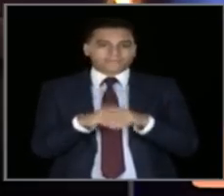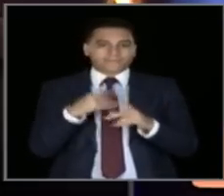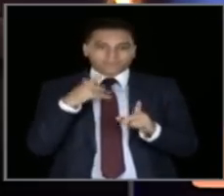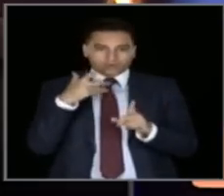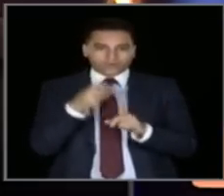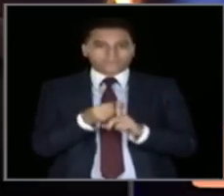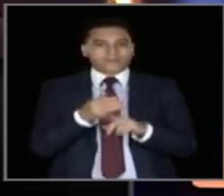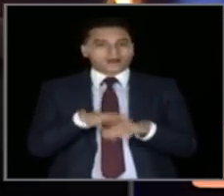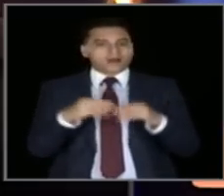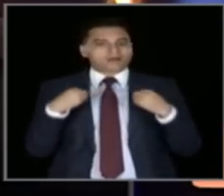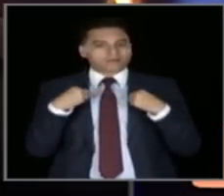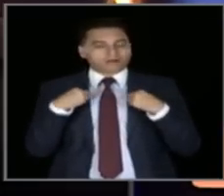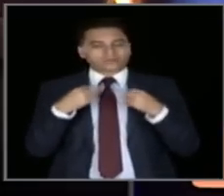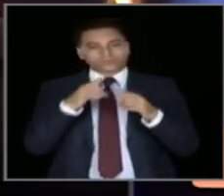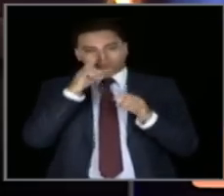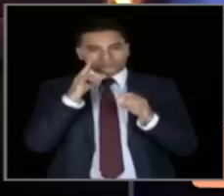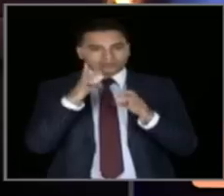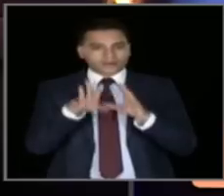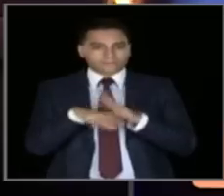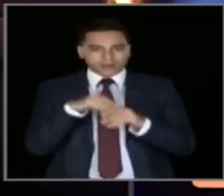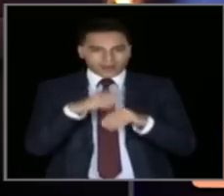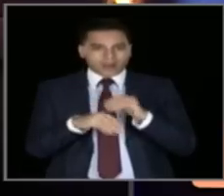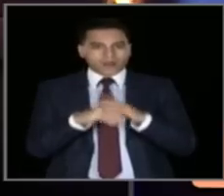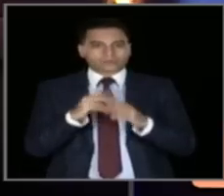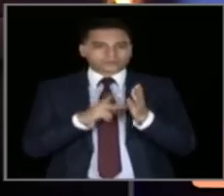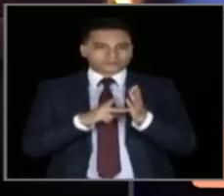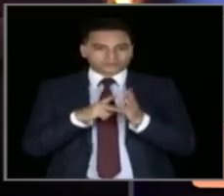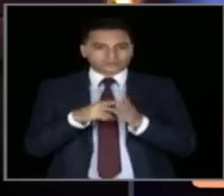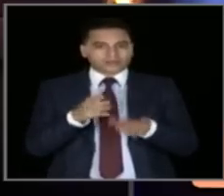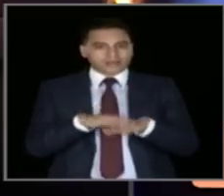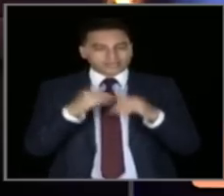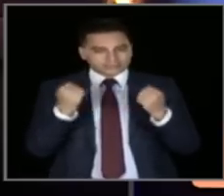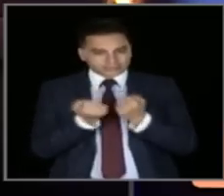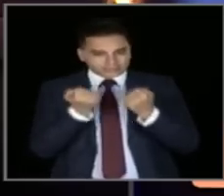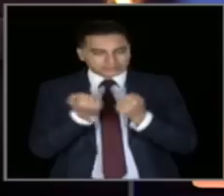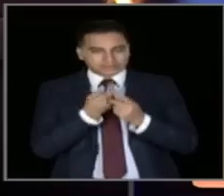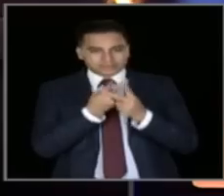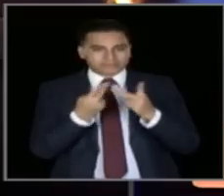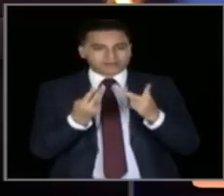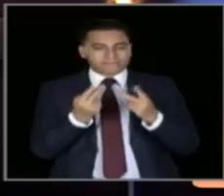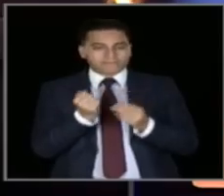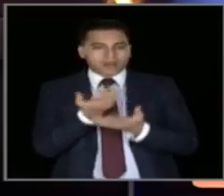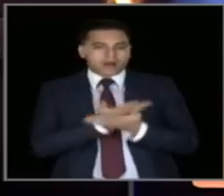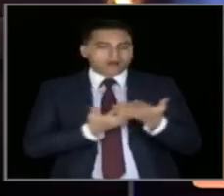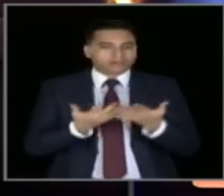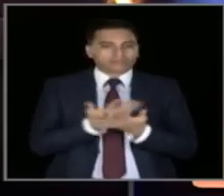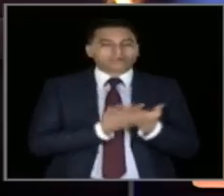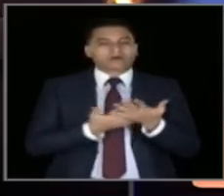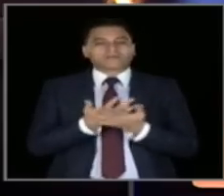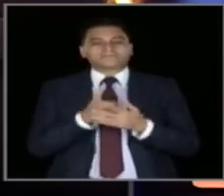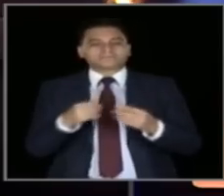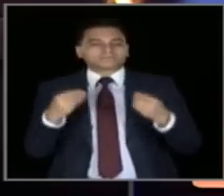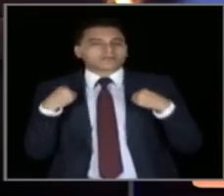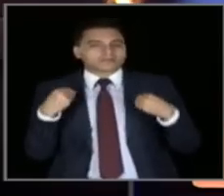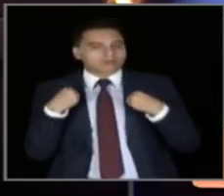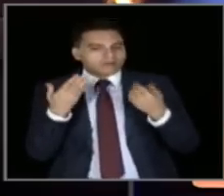مجال الرياضة قوي، وان شاء الله يعني ناوية برضو ان انا ادرس حاجات ليها علاقة بالادارة في